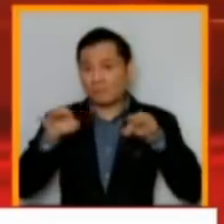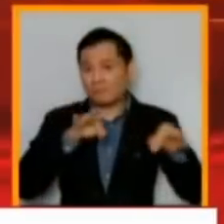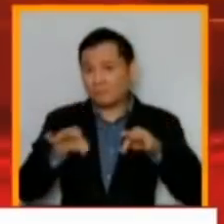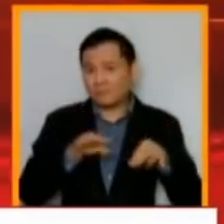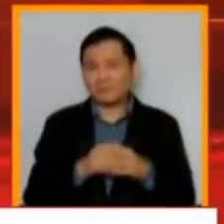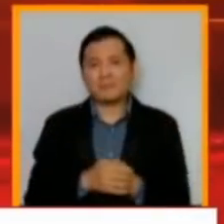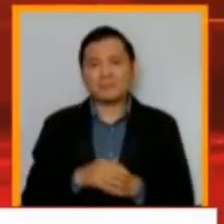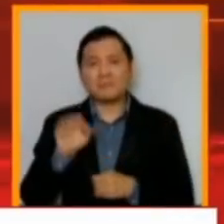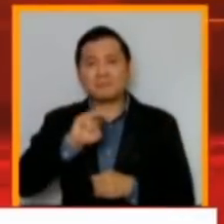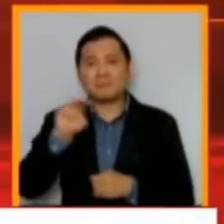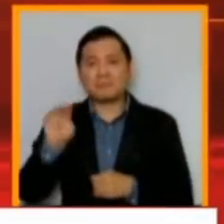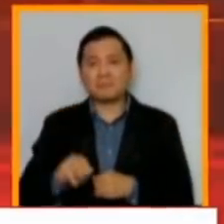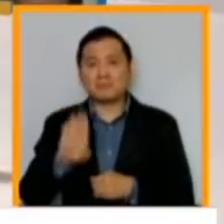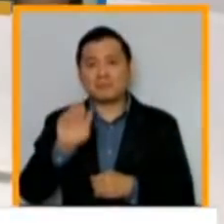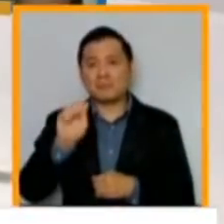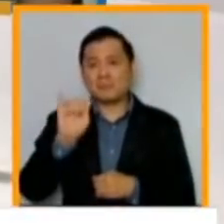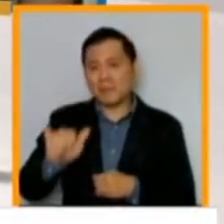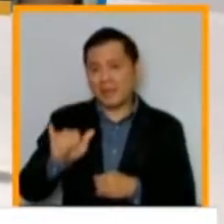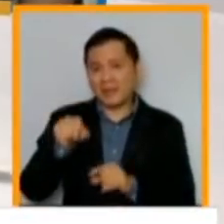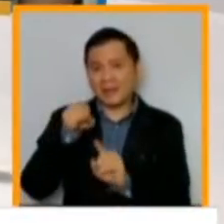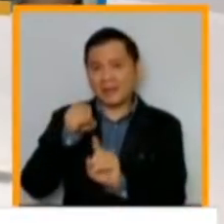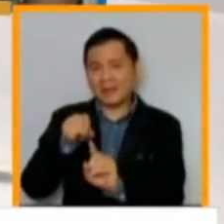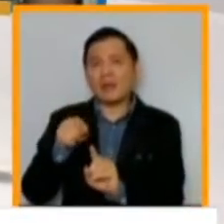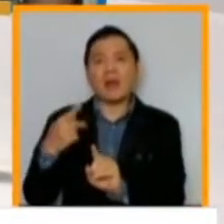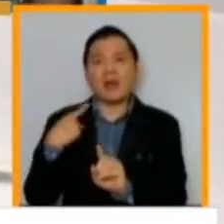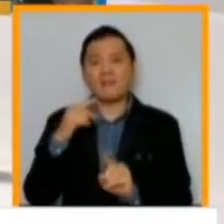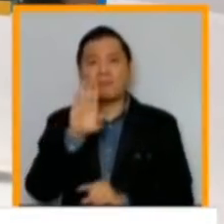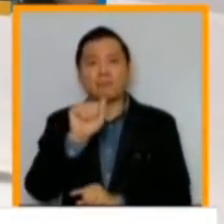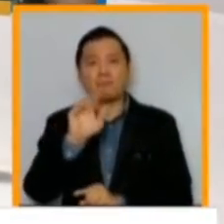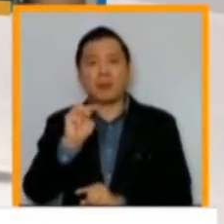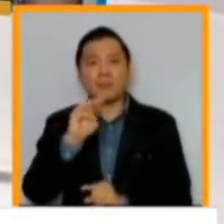live. Si Bam Alegre. Bam!